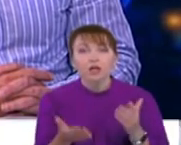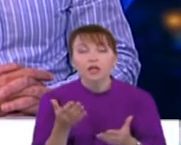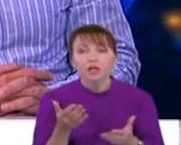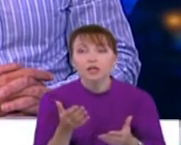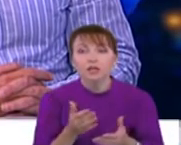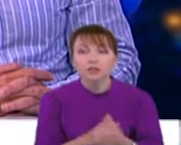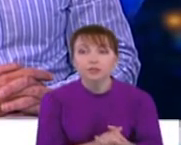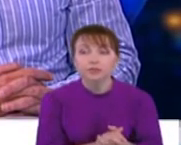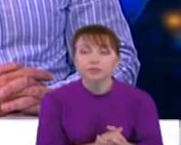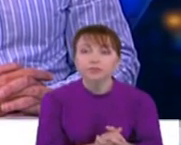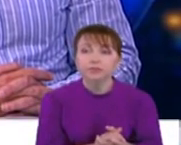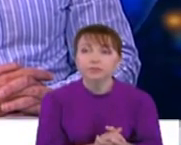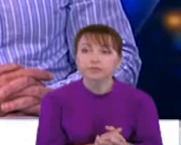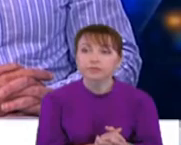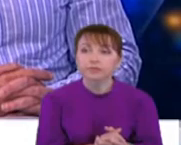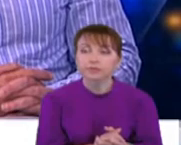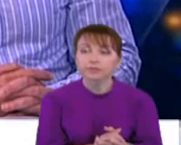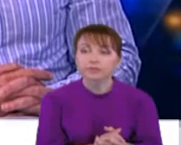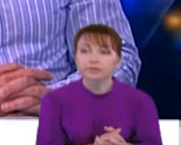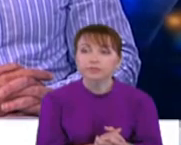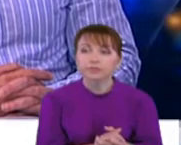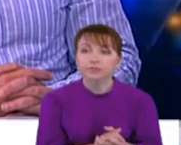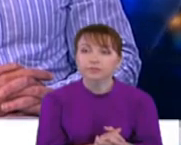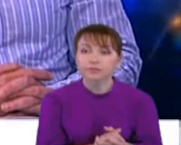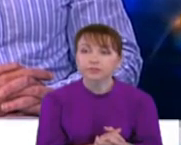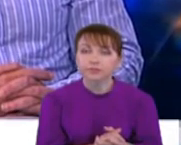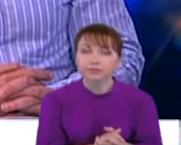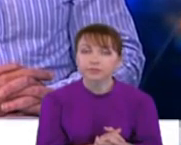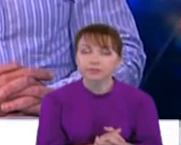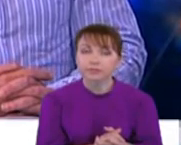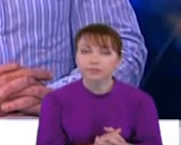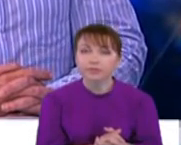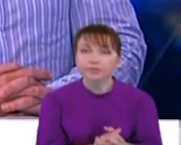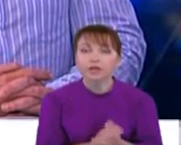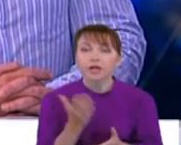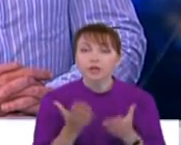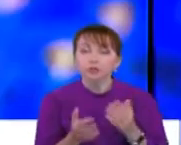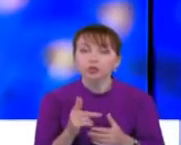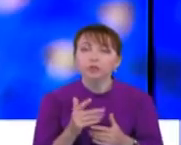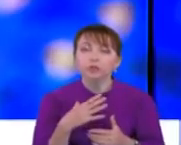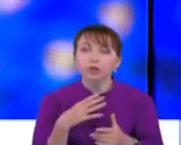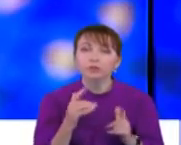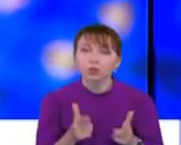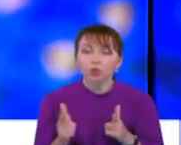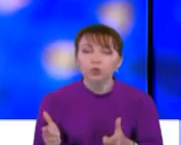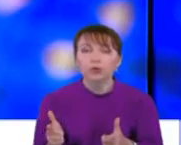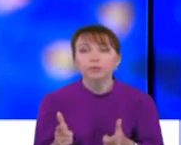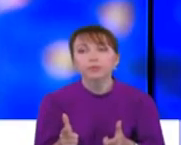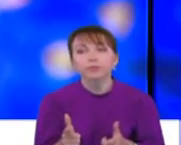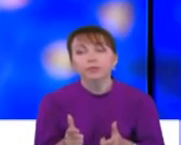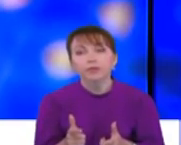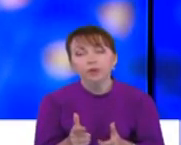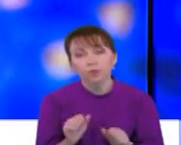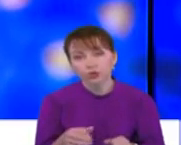Це Сайдік сказав, що ми погоджуємося вже на, з вами. Місяць, да. Давайте вже на пару. Якщо була б згода старійна і енергійна, це можна